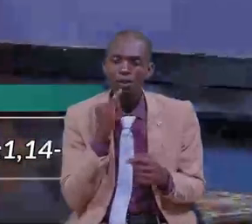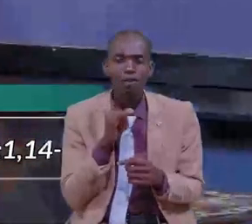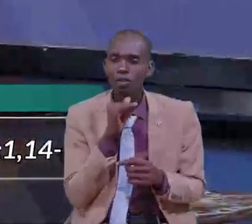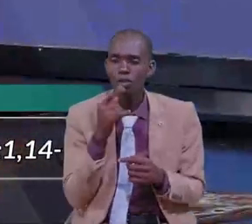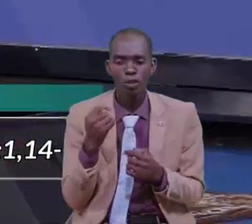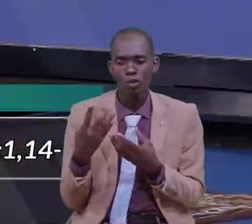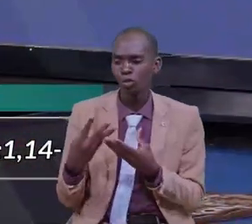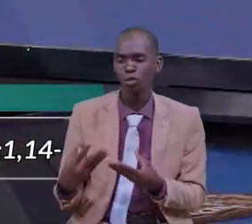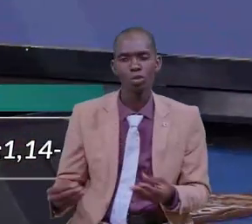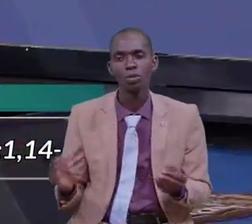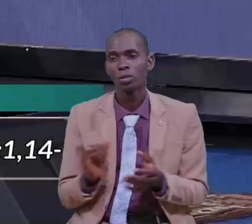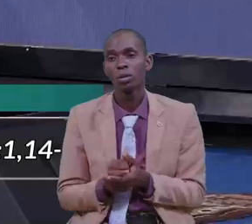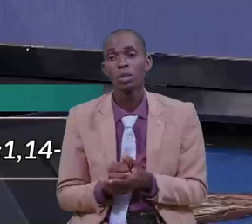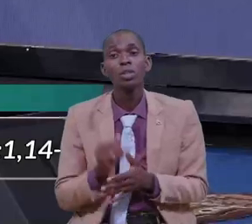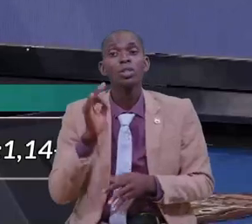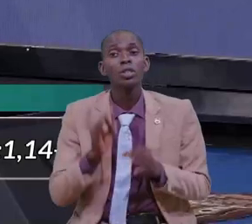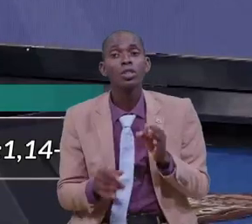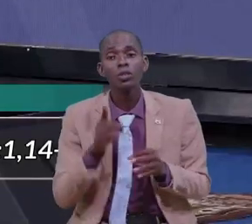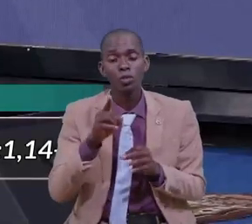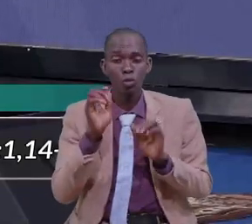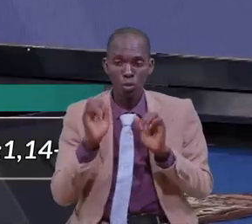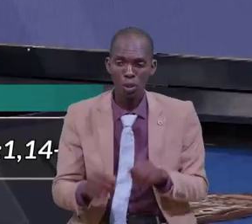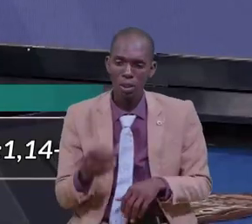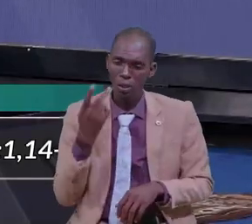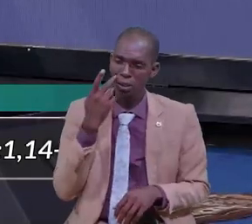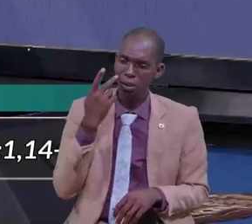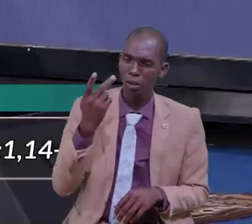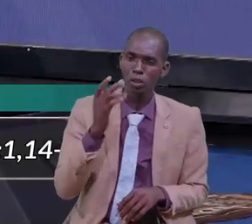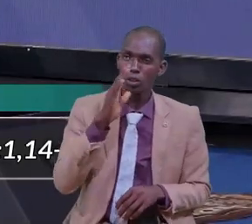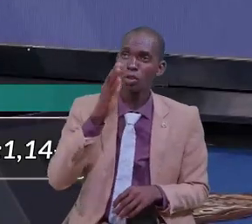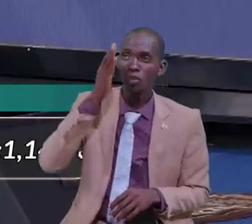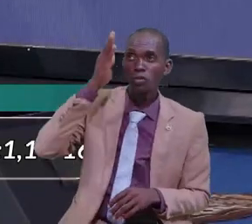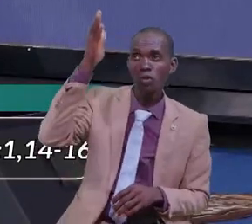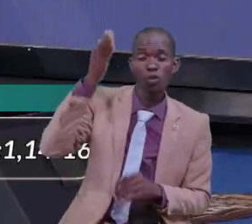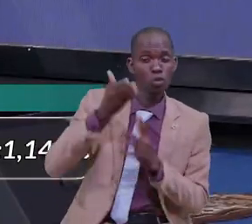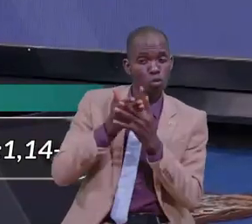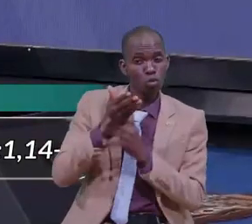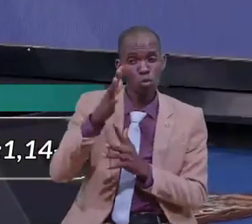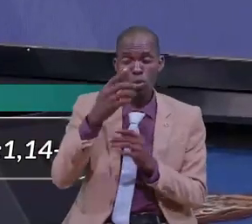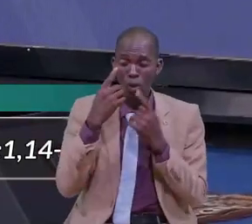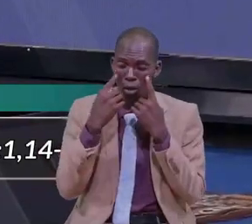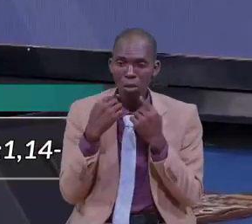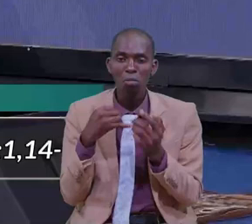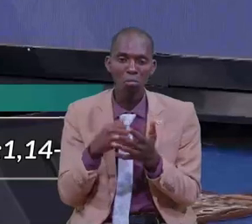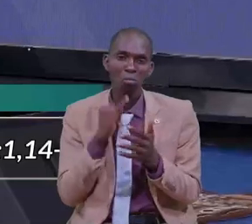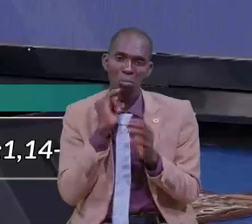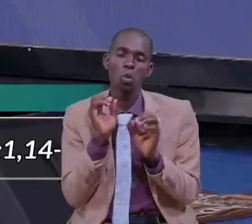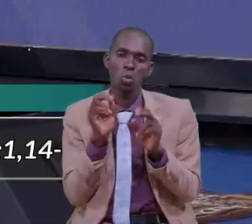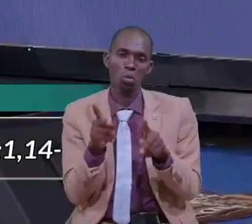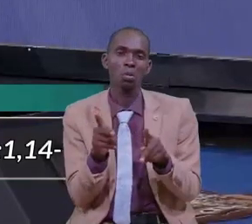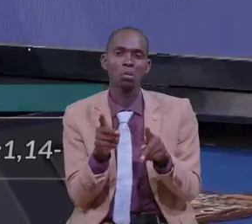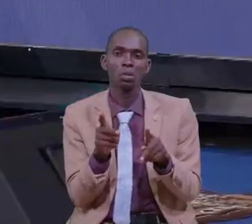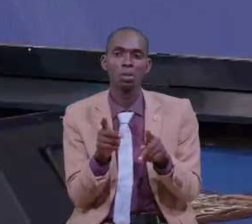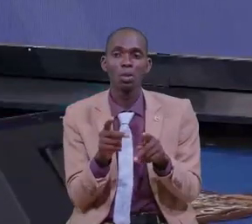pleurer n'est pas le problème. Si tu peux voir ta vision future par tes larmes, c'est bon.